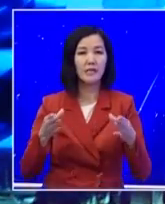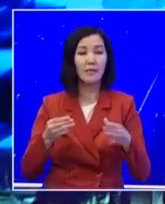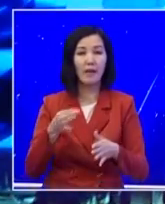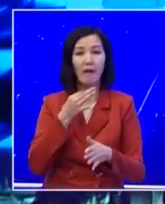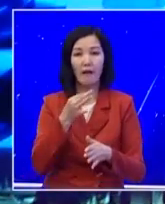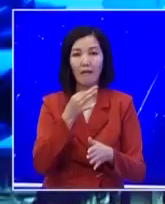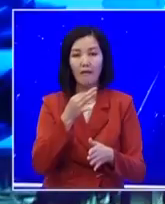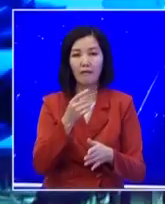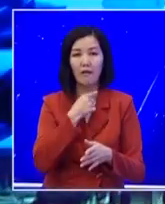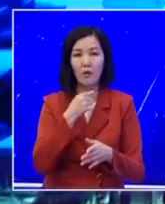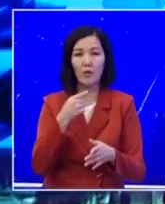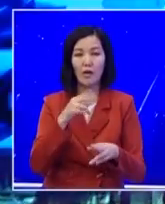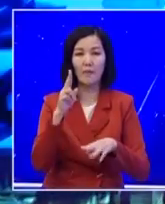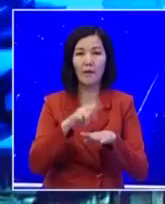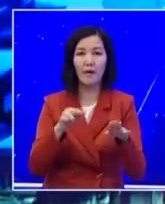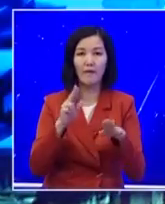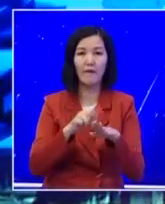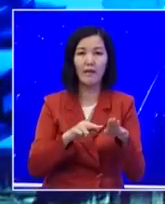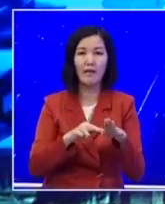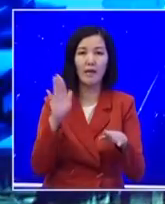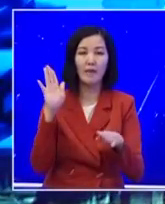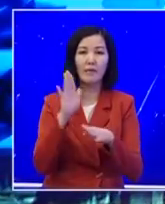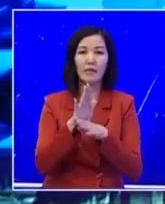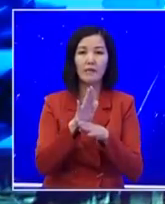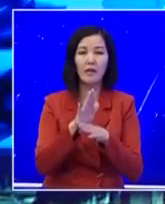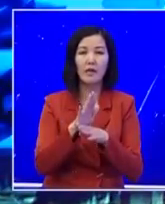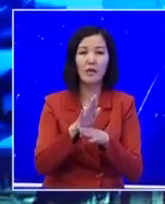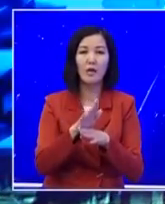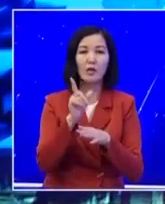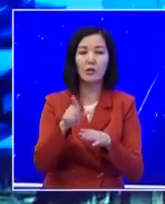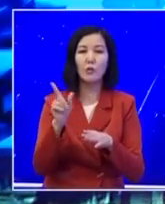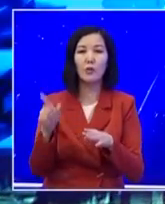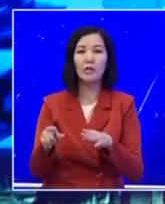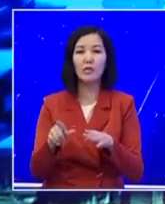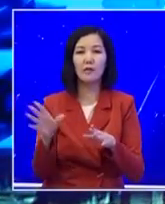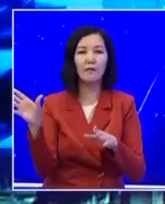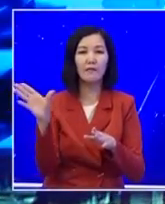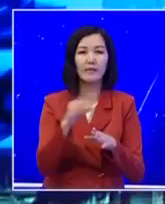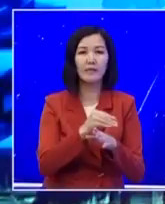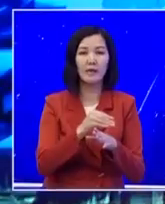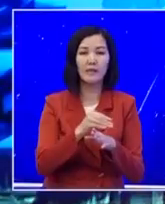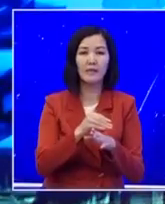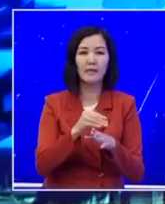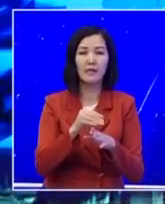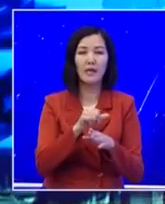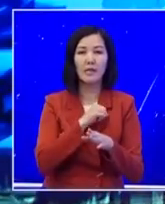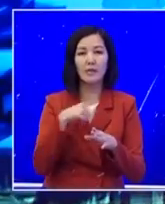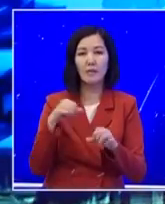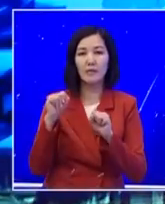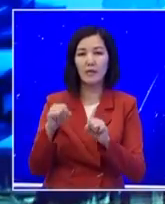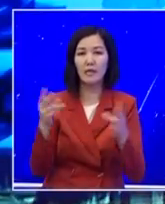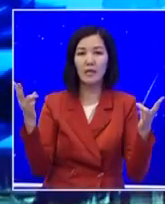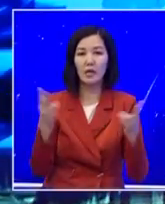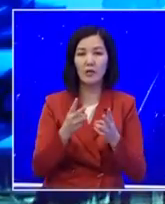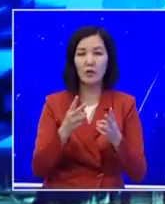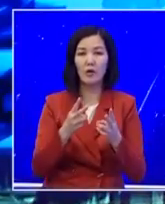Расслабляться рано. В Талдыкургане полицейские выявили и призвали к порядку сотни горожан. Все они пренебрегают мерами самосохранения. В то время